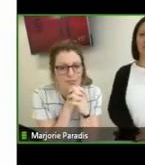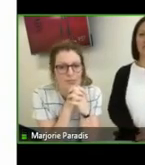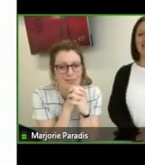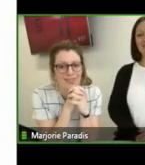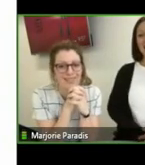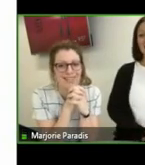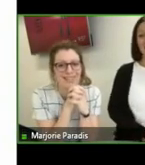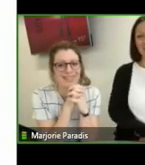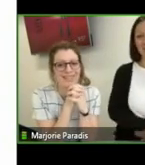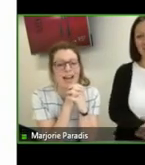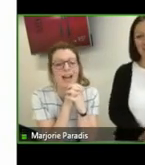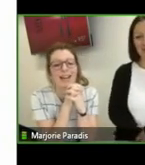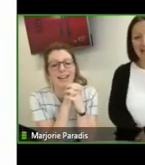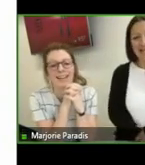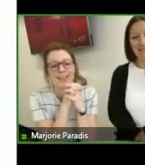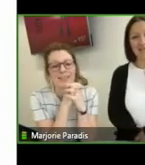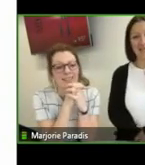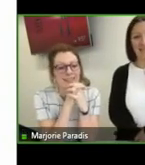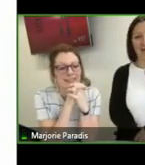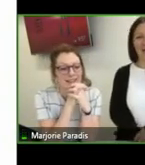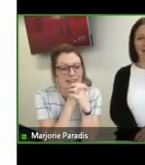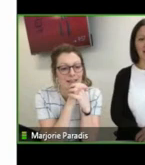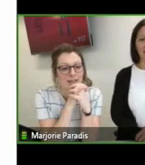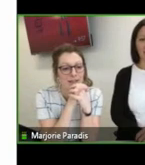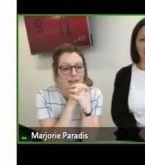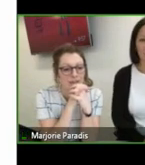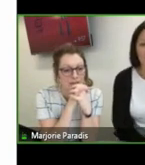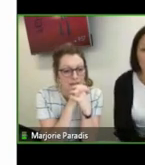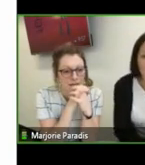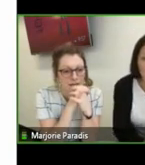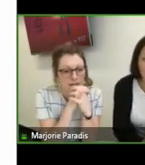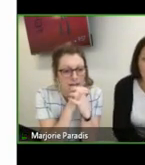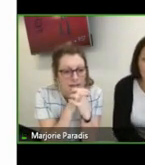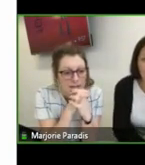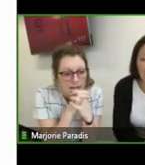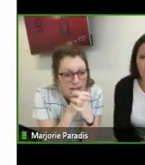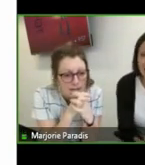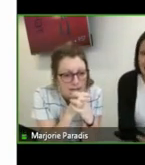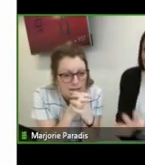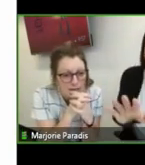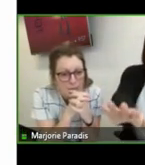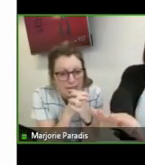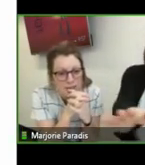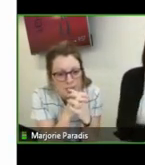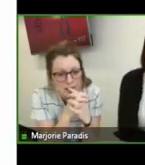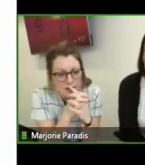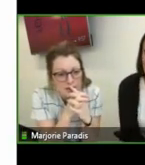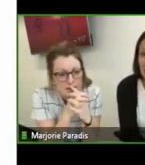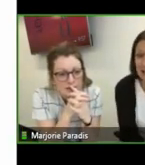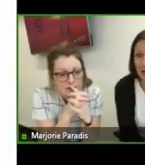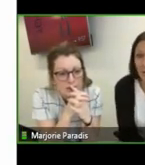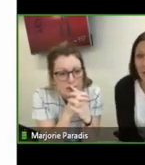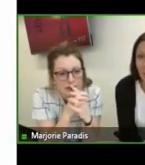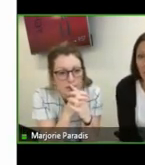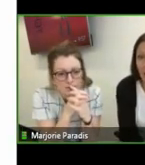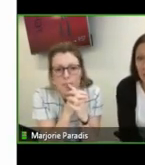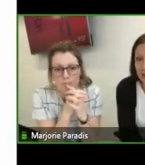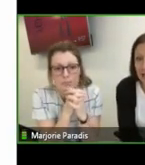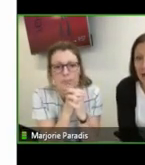qu'on vous dit merci beaucoup. Si vous avez des commentaires, écrivez-nous. Voici l'adresse de la présentation,